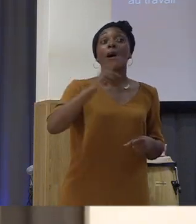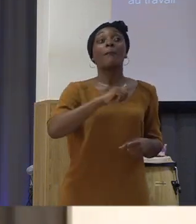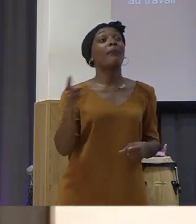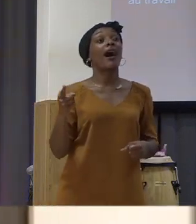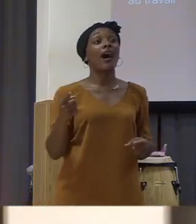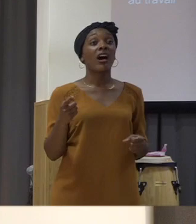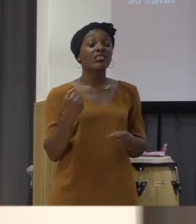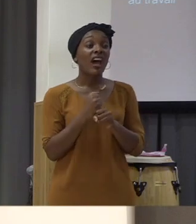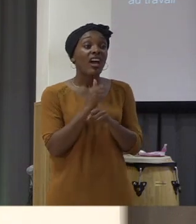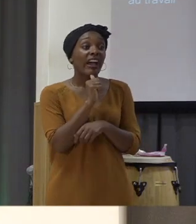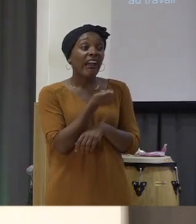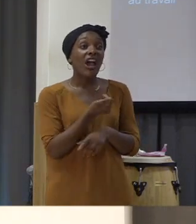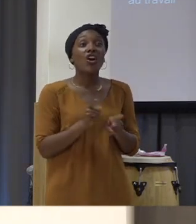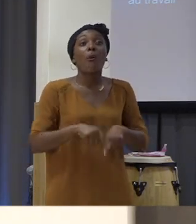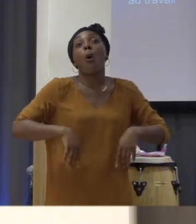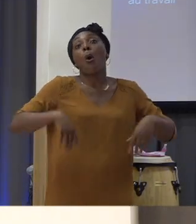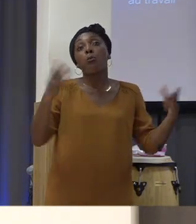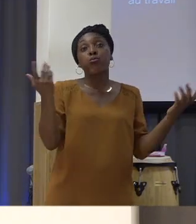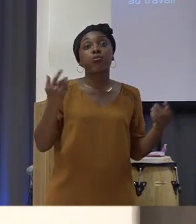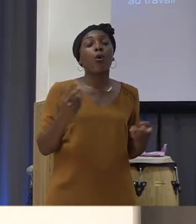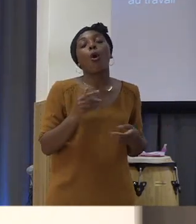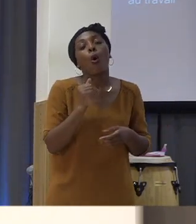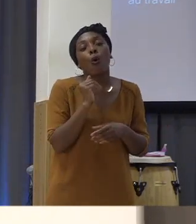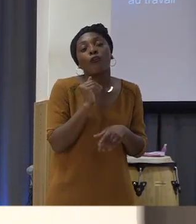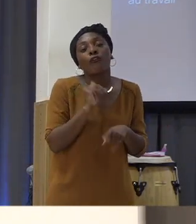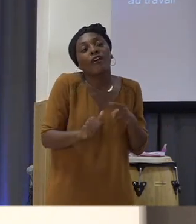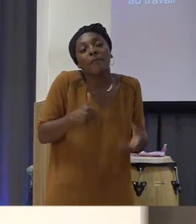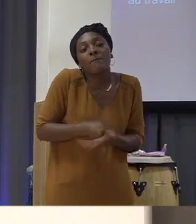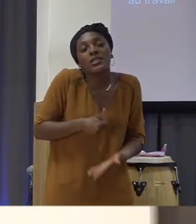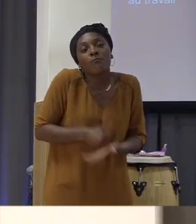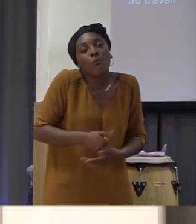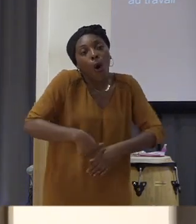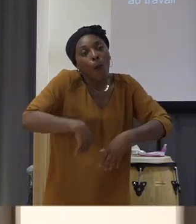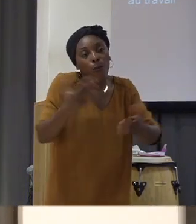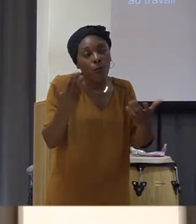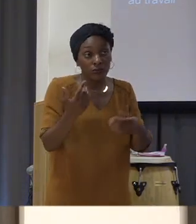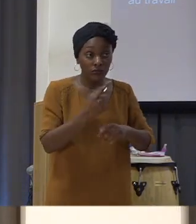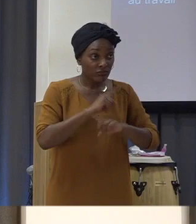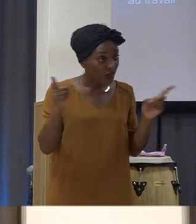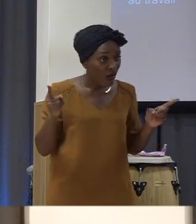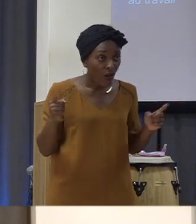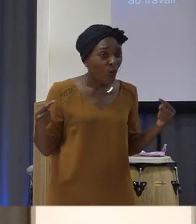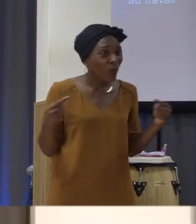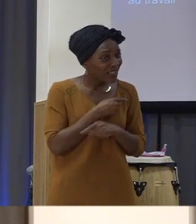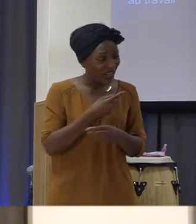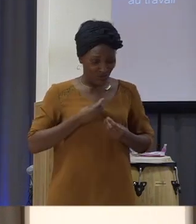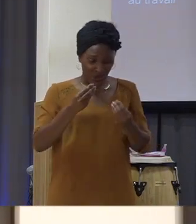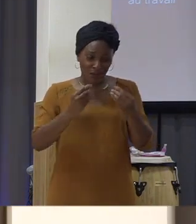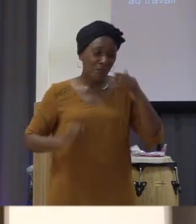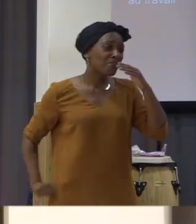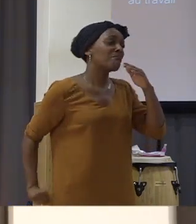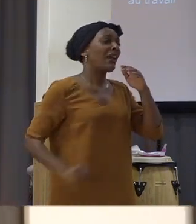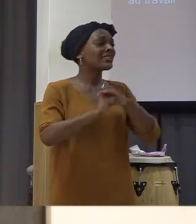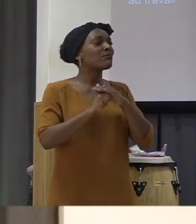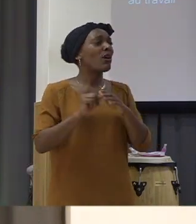de banal, quelque chose de bâclé. Au contraire, on est ici pour donner le meilleur de nous-mêmes et Dieu va nous faire